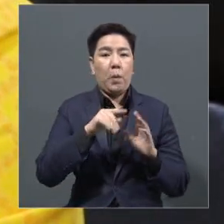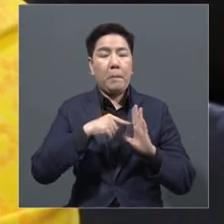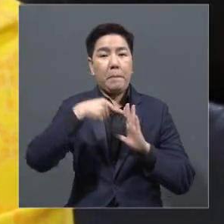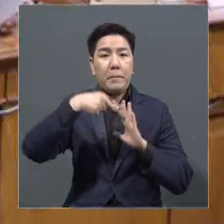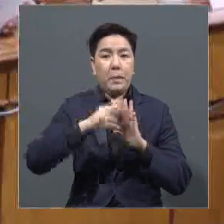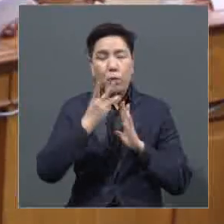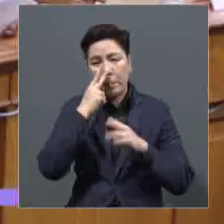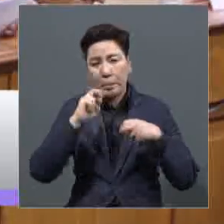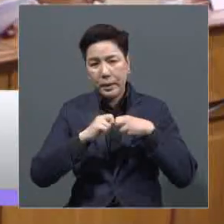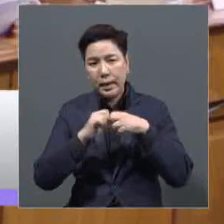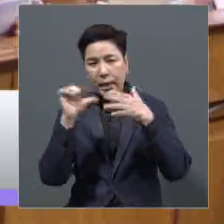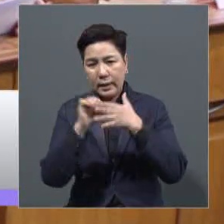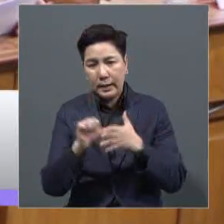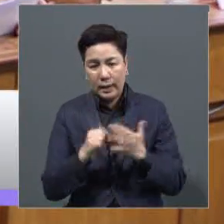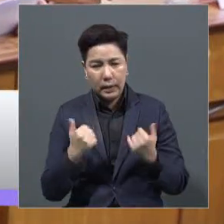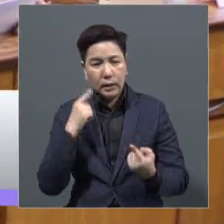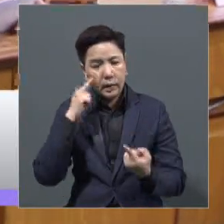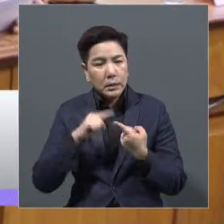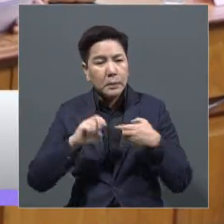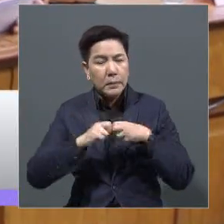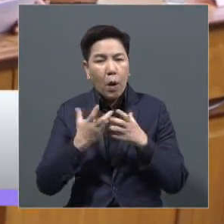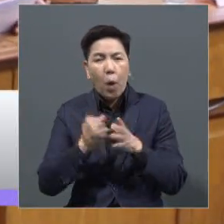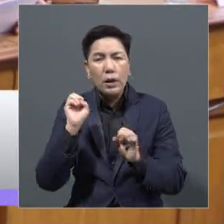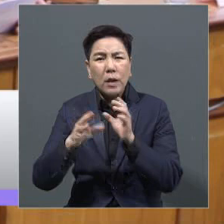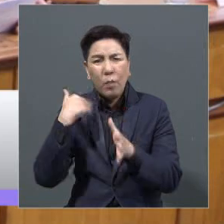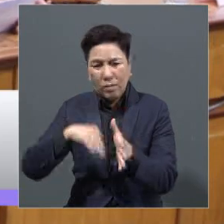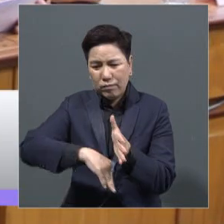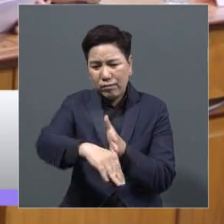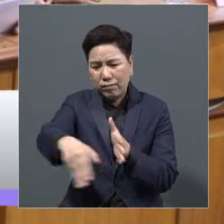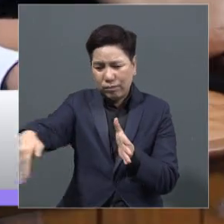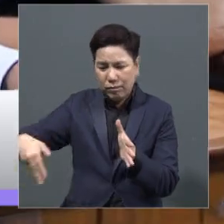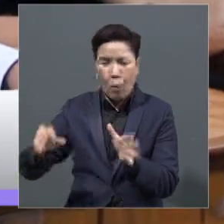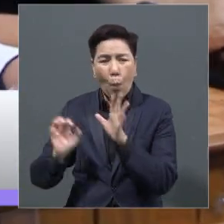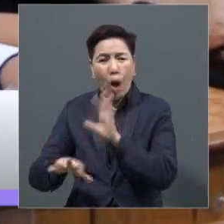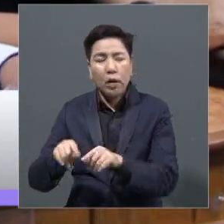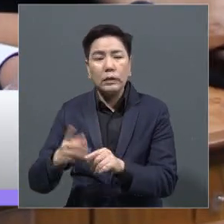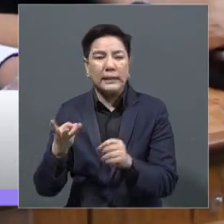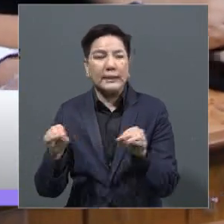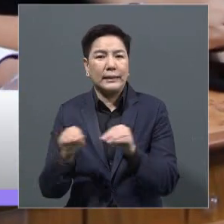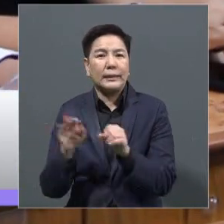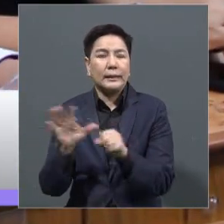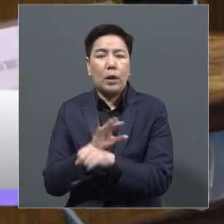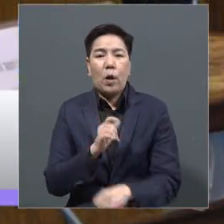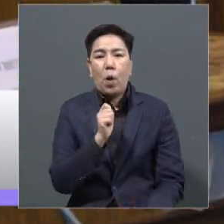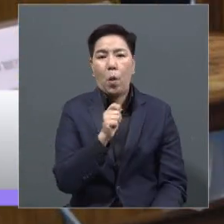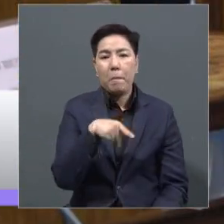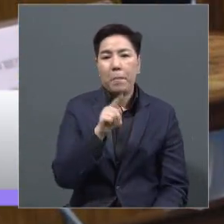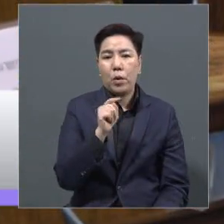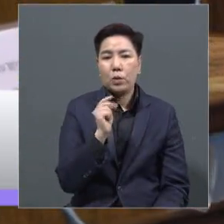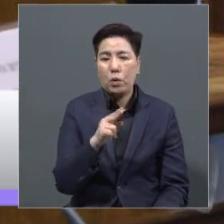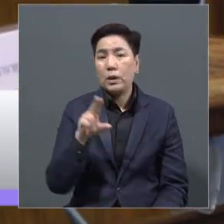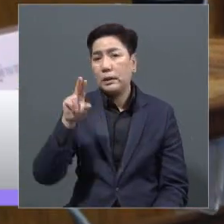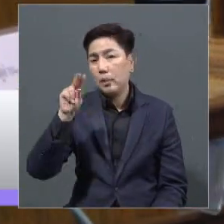ปัญหาที่เกิดขึ้นซึ่งเรื่องนี้ก็ซึมเนื่องมาจากบ่อขยะเดิมกำลังจะหมดสัญญาครับทำให้อปท 32แห่งและ